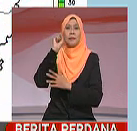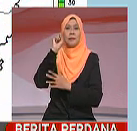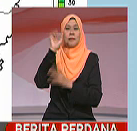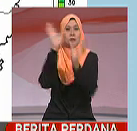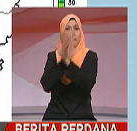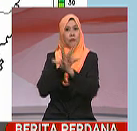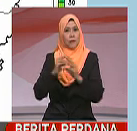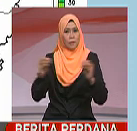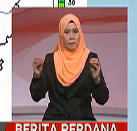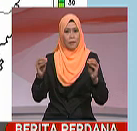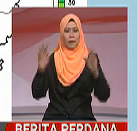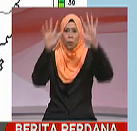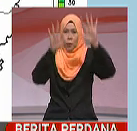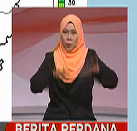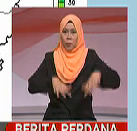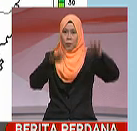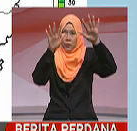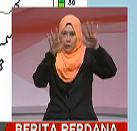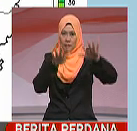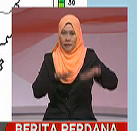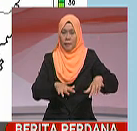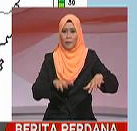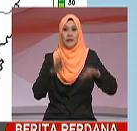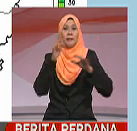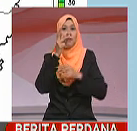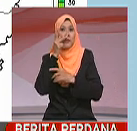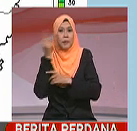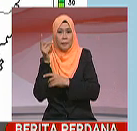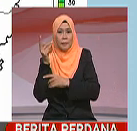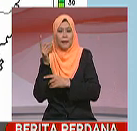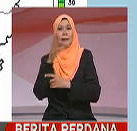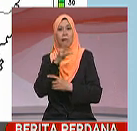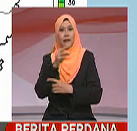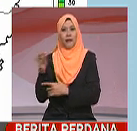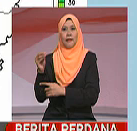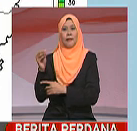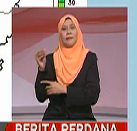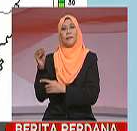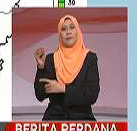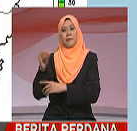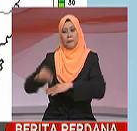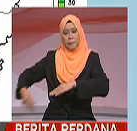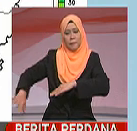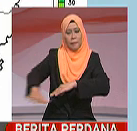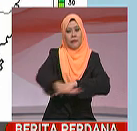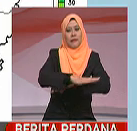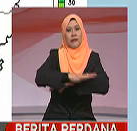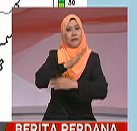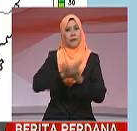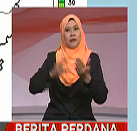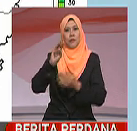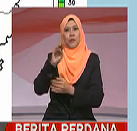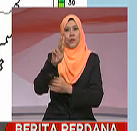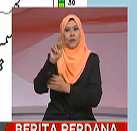di Sarawak pula, iaitu hujan kelihatan di kawasan Kuching dan juga sepanjang pesisiran pantai bahagian Mukah